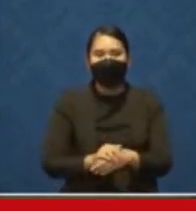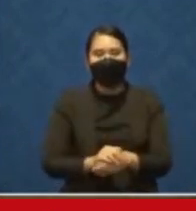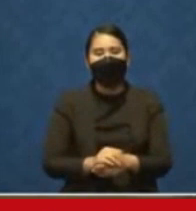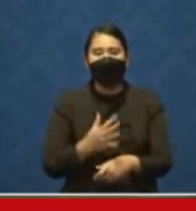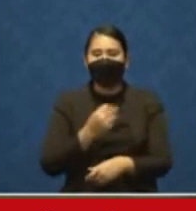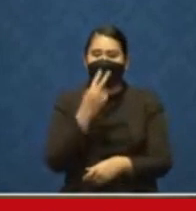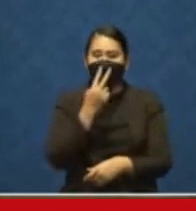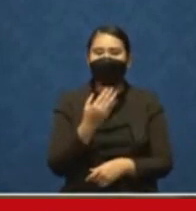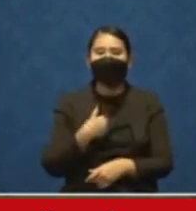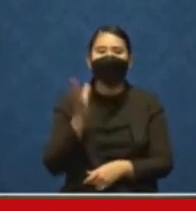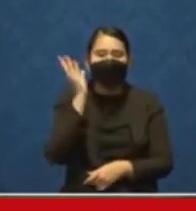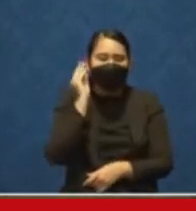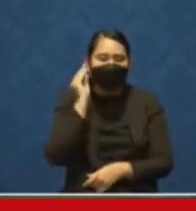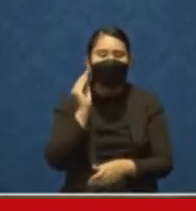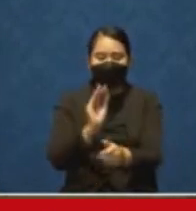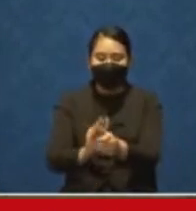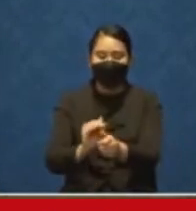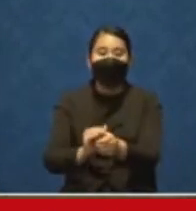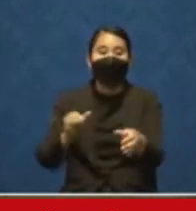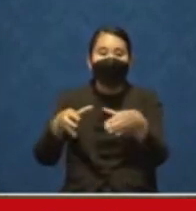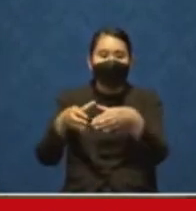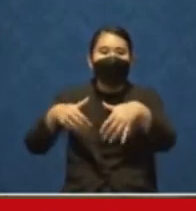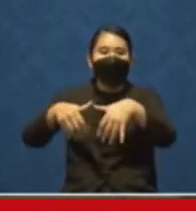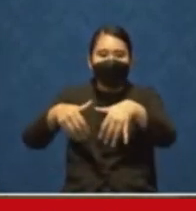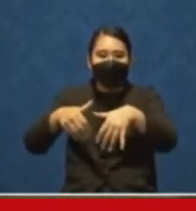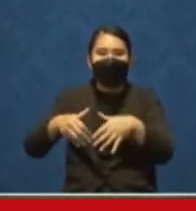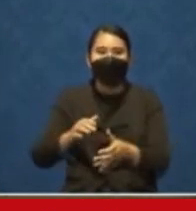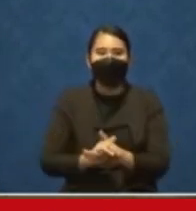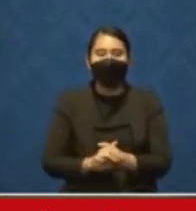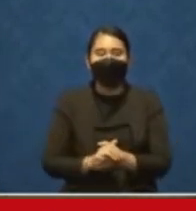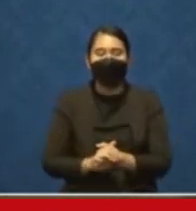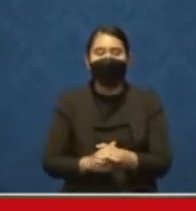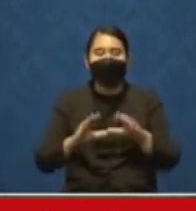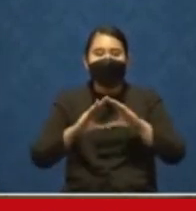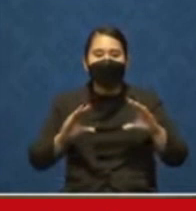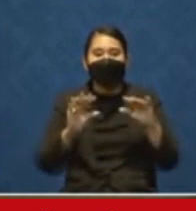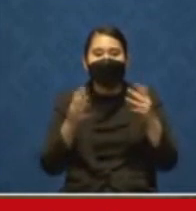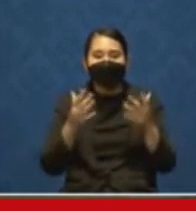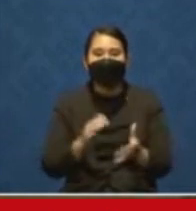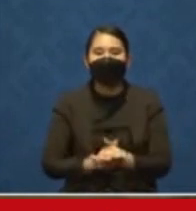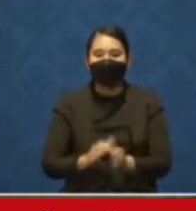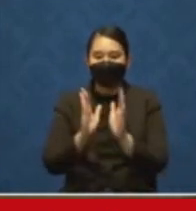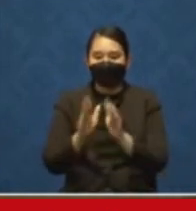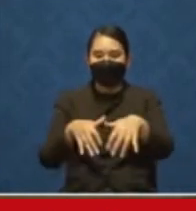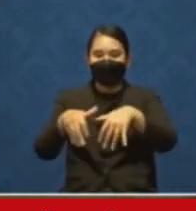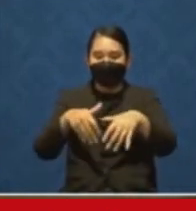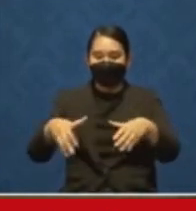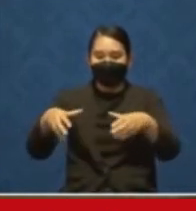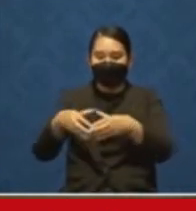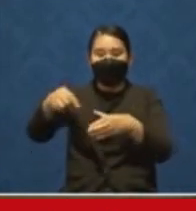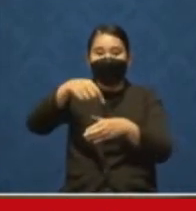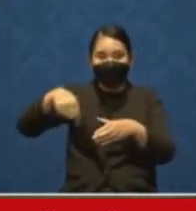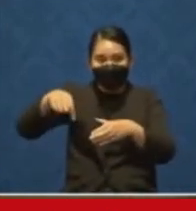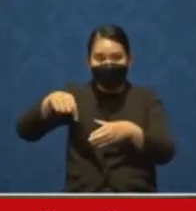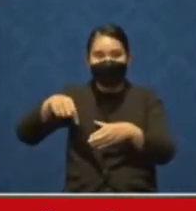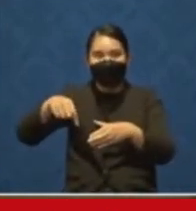ยังก็พูดได้อ้ะว่าผลกระทบชาวบ้านแล้วถามว่าเราฟังไหมฟังพวกเรา